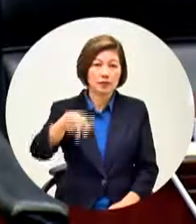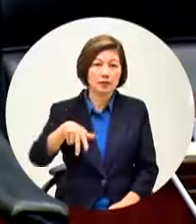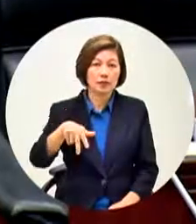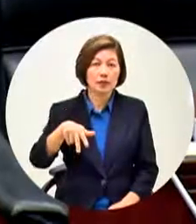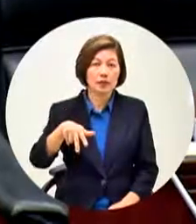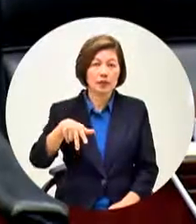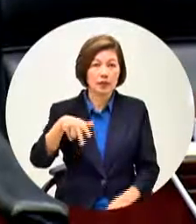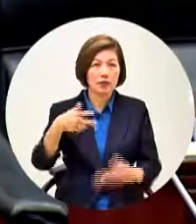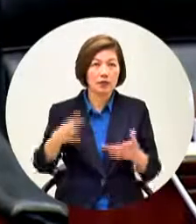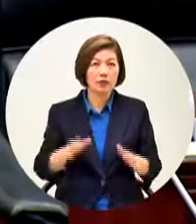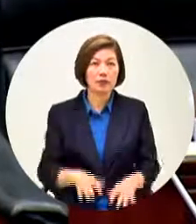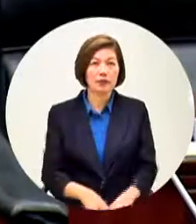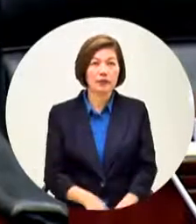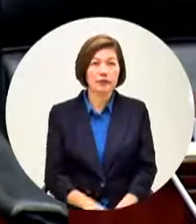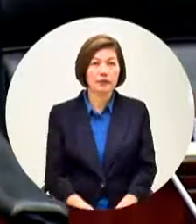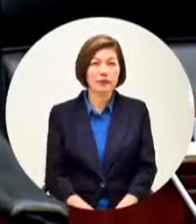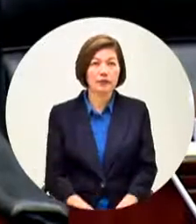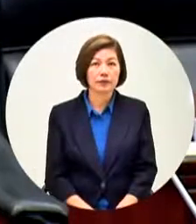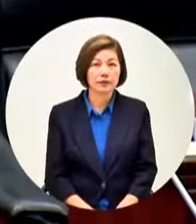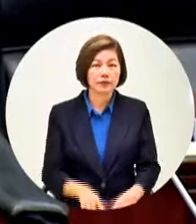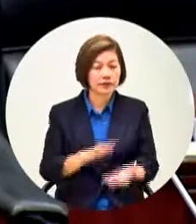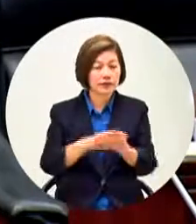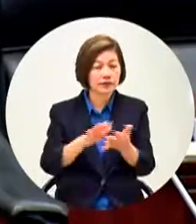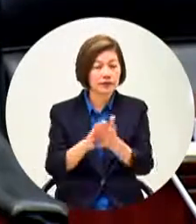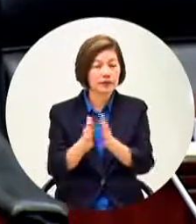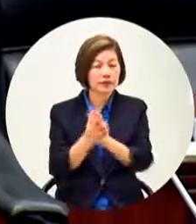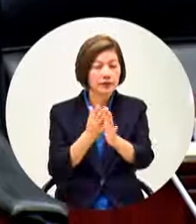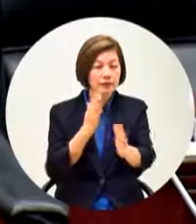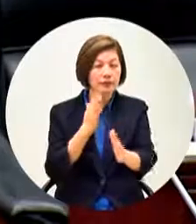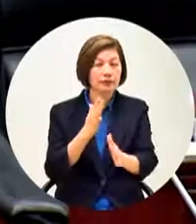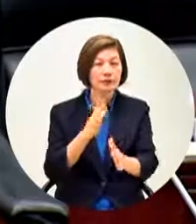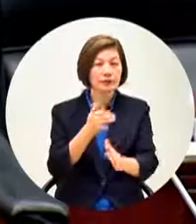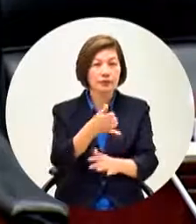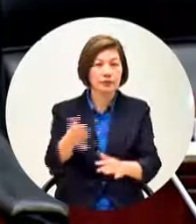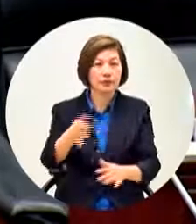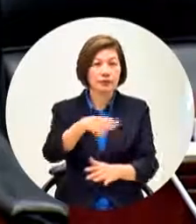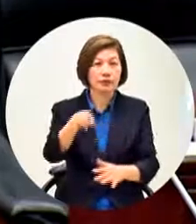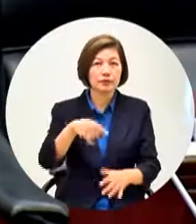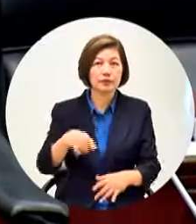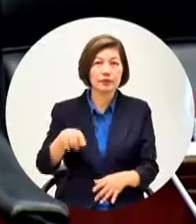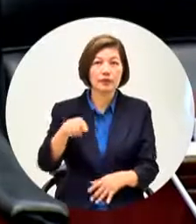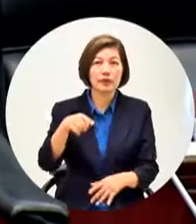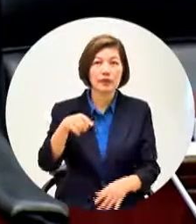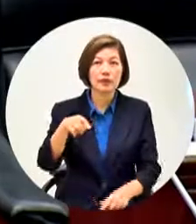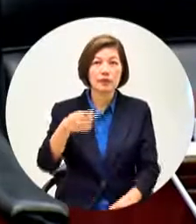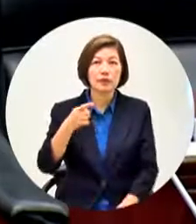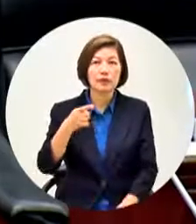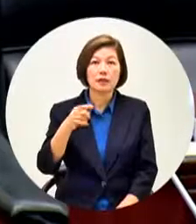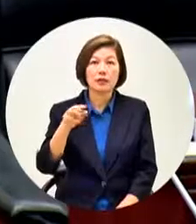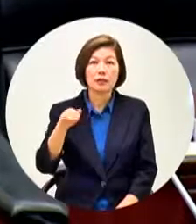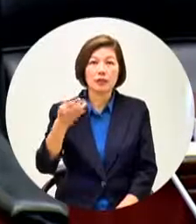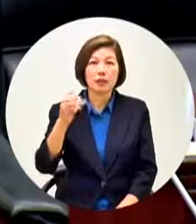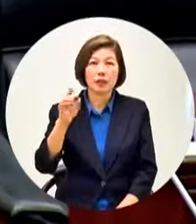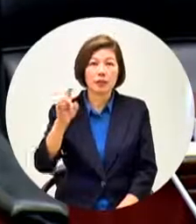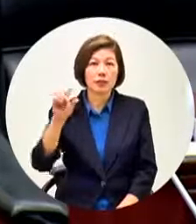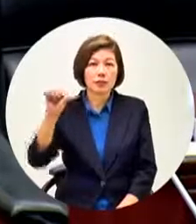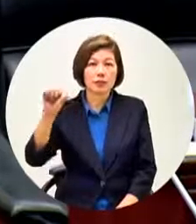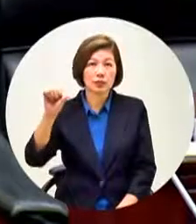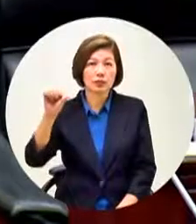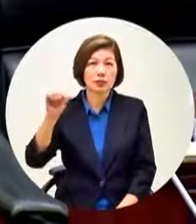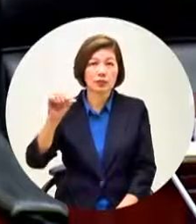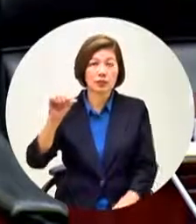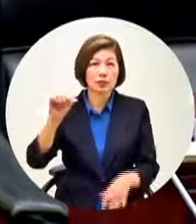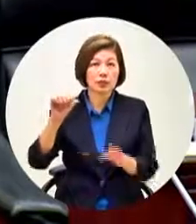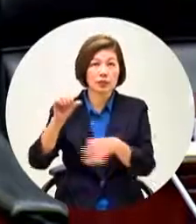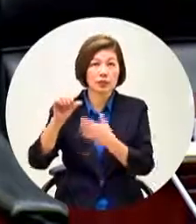伊进行一位清洁队员106个，招请44,000，哎，头四千的人口，伊有